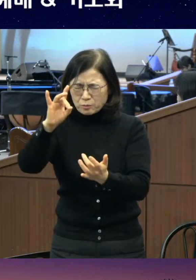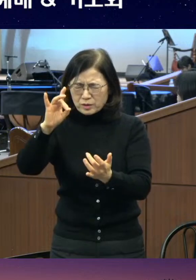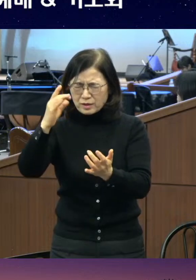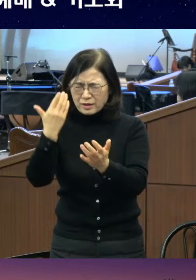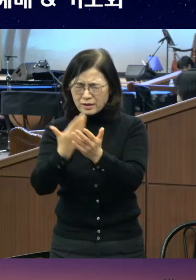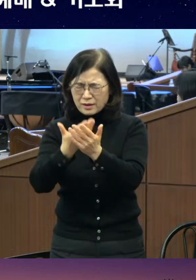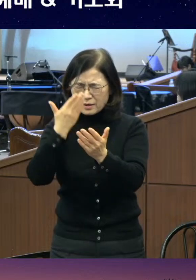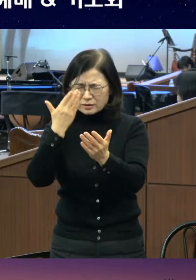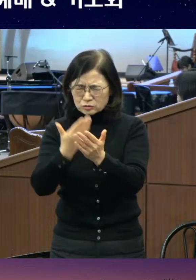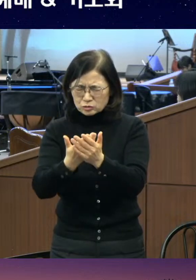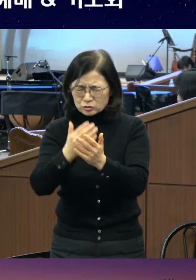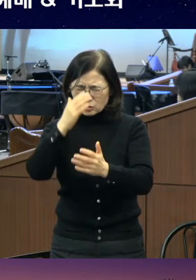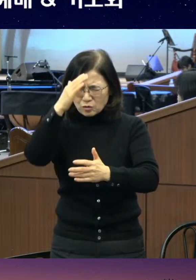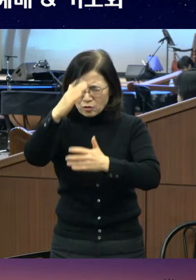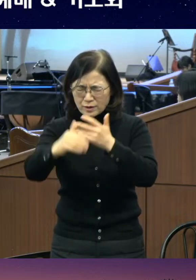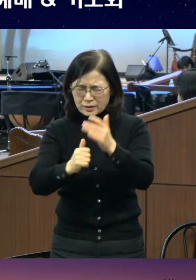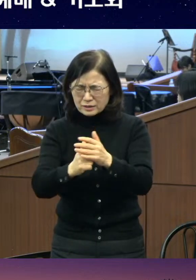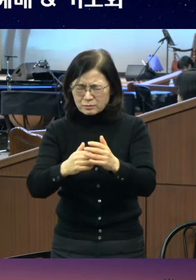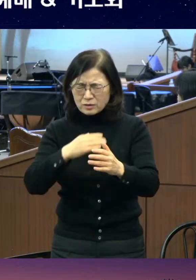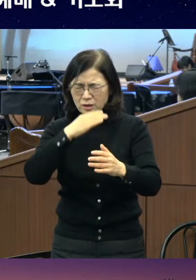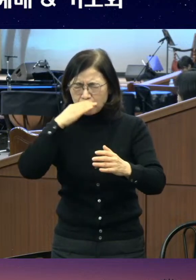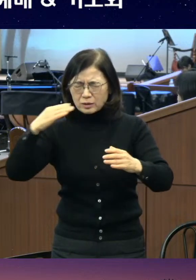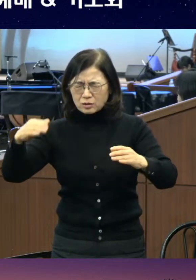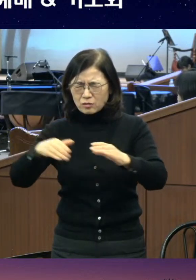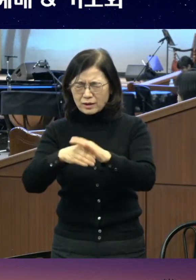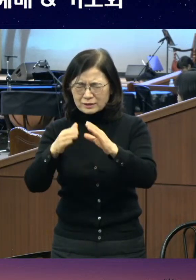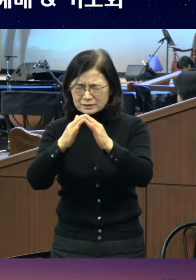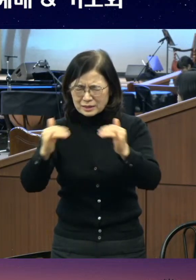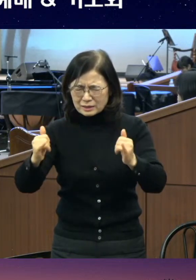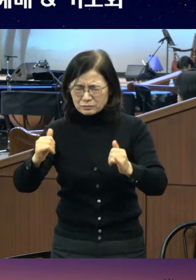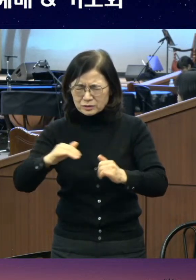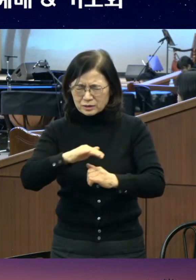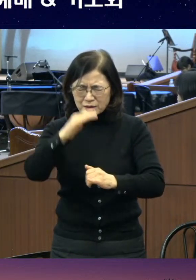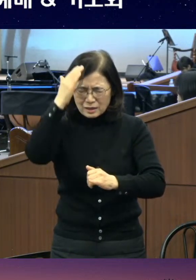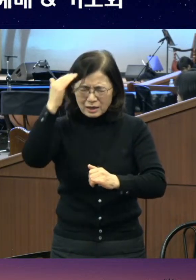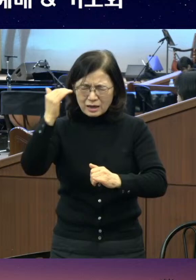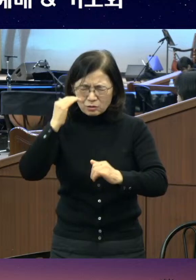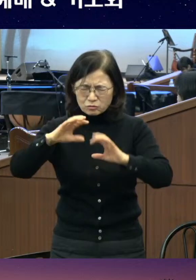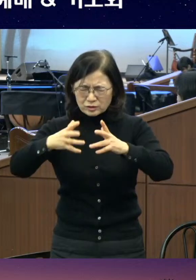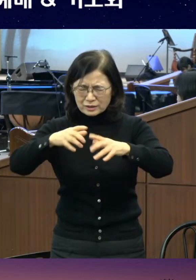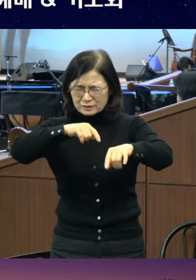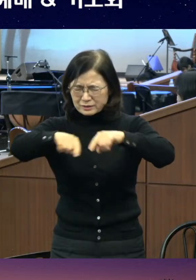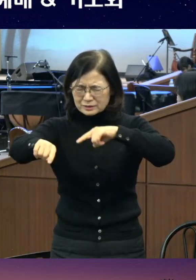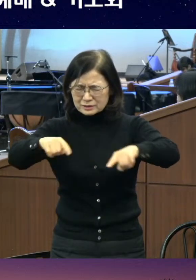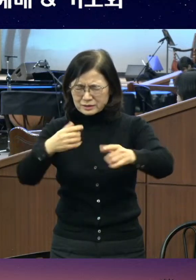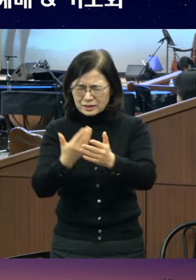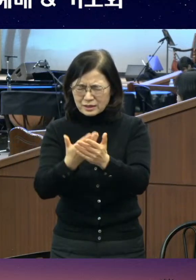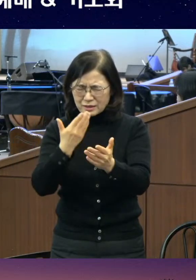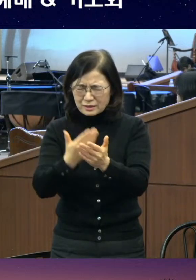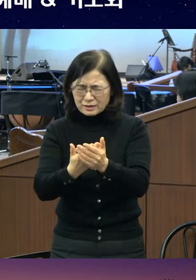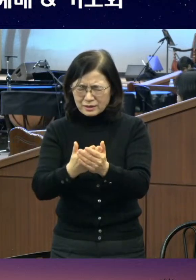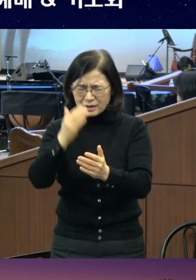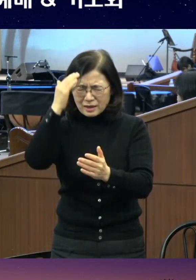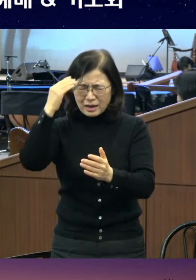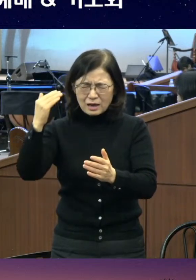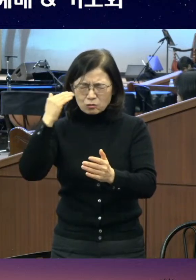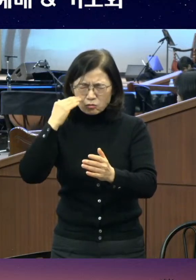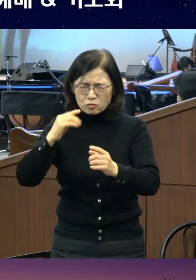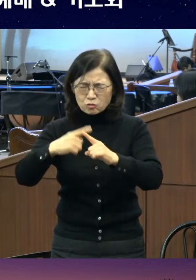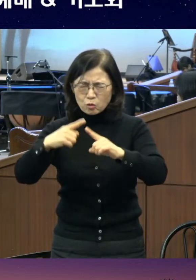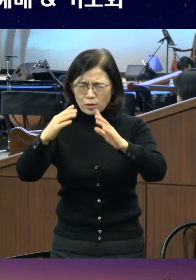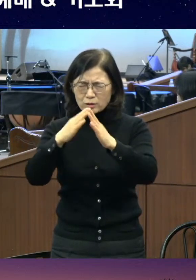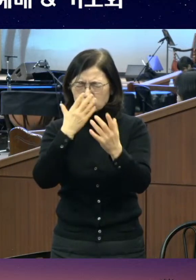이 땅을 치리할 수 있도록 도와주시옵소서. 하나님 아버지, 오늘 한국교회를 축복해 주시고